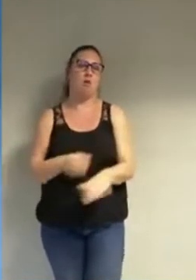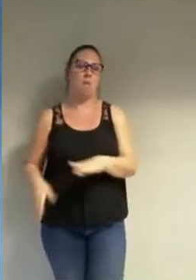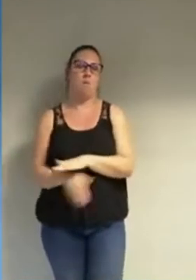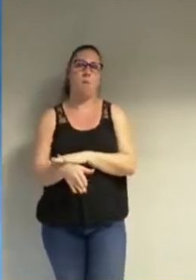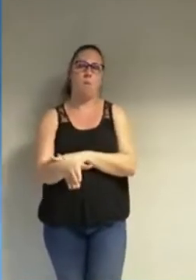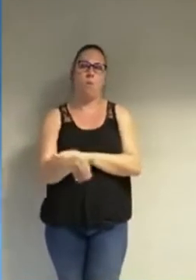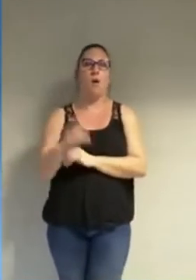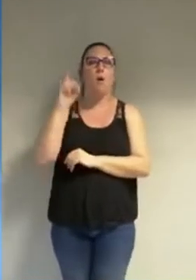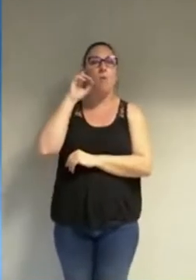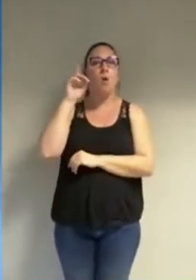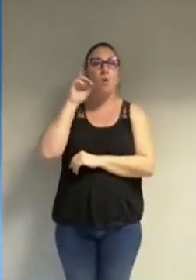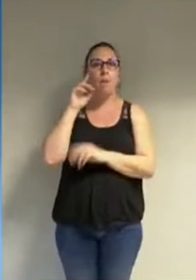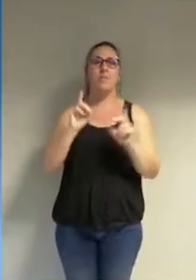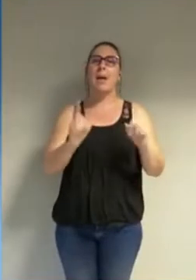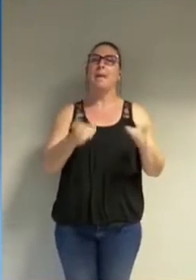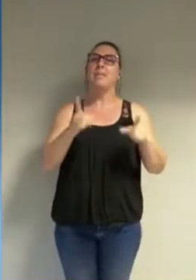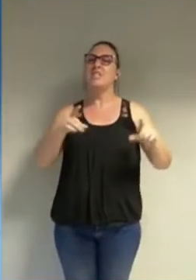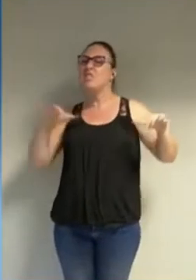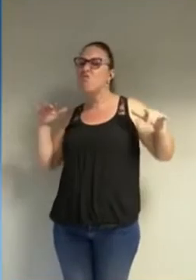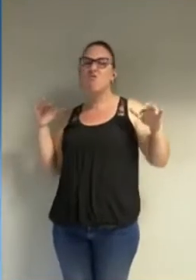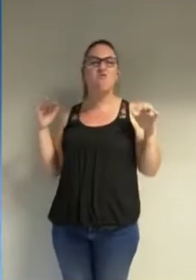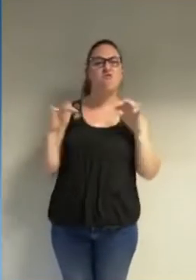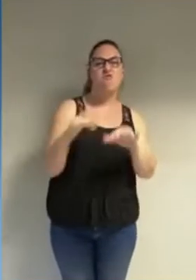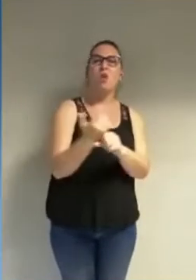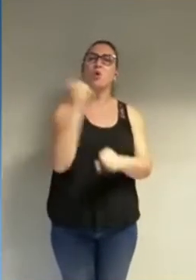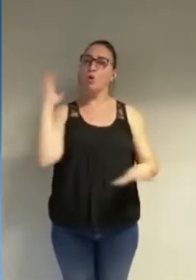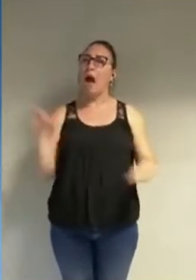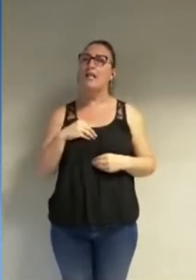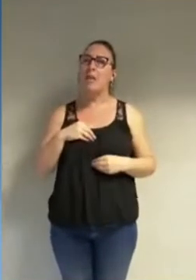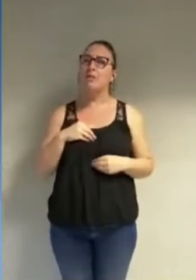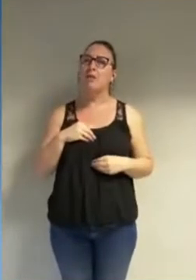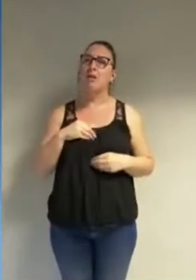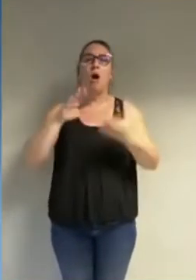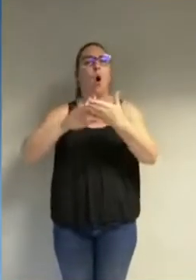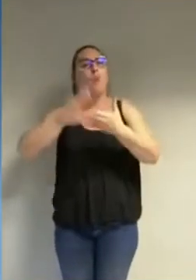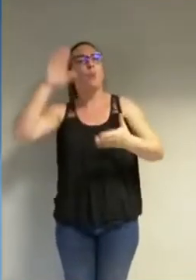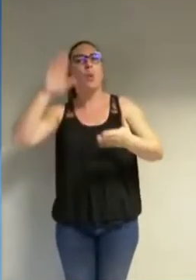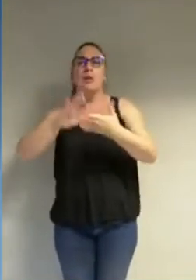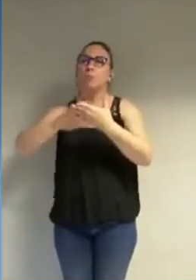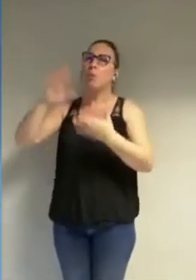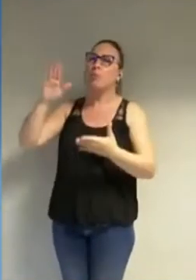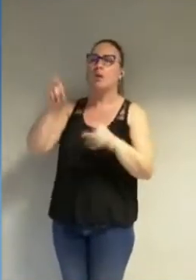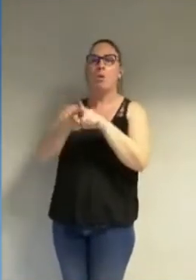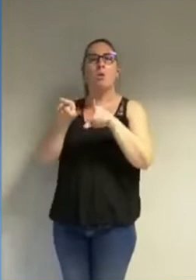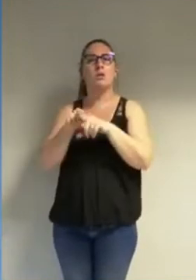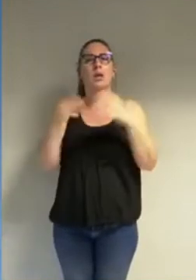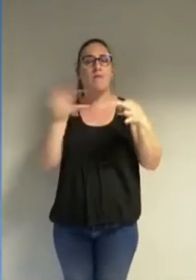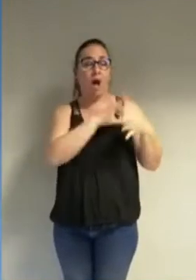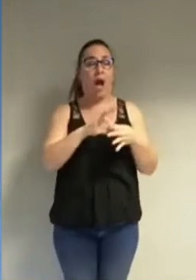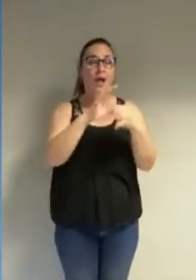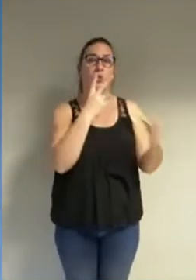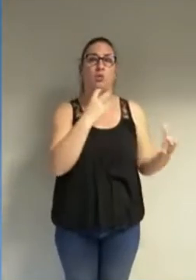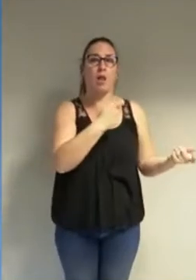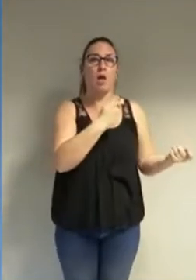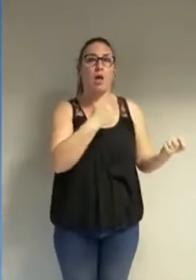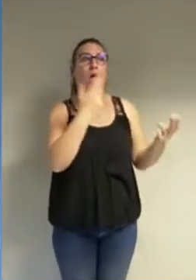acceptant l'envahissement des piscines il y a 2 ans, puis en promettant de céder aux revendications de l'Alliance citoyenne,